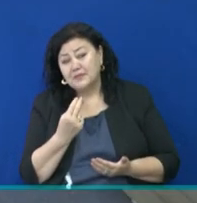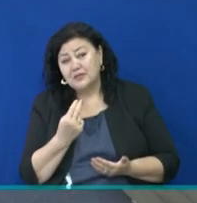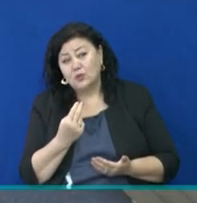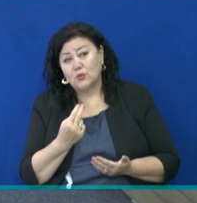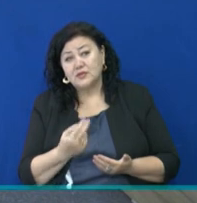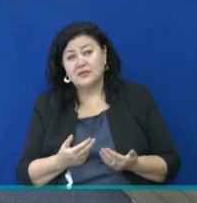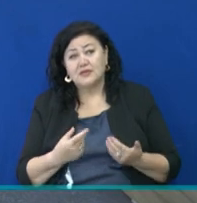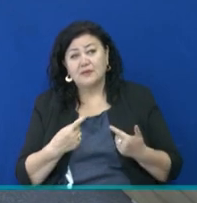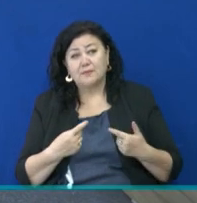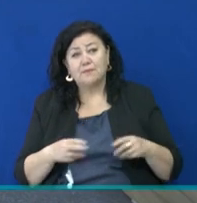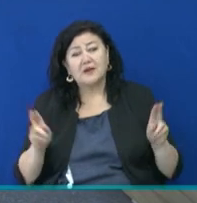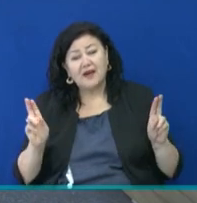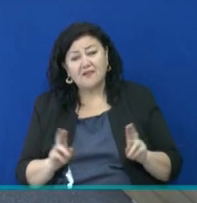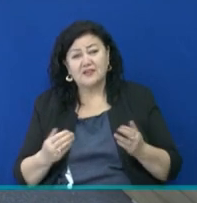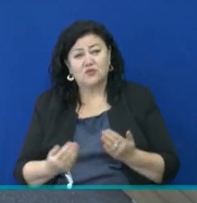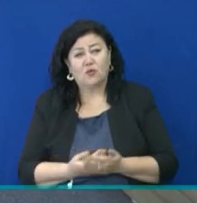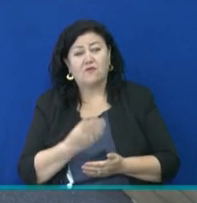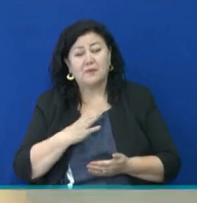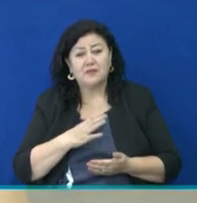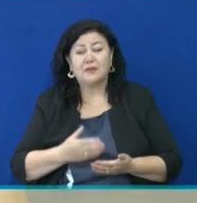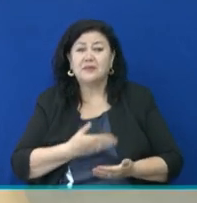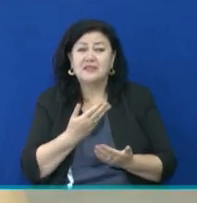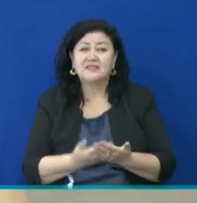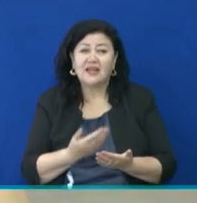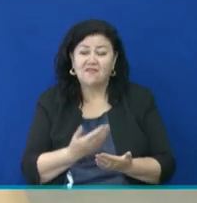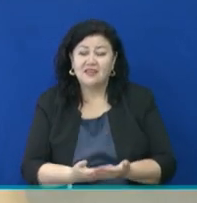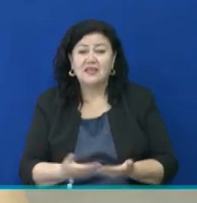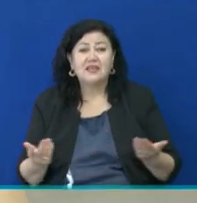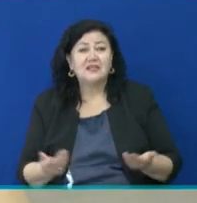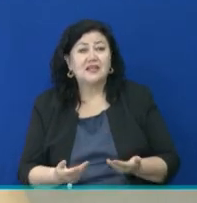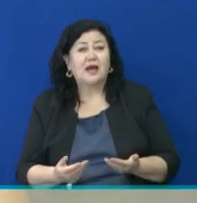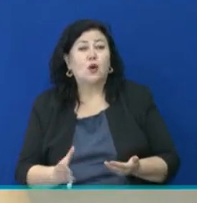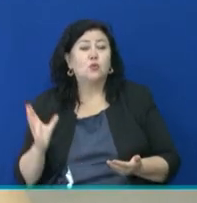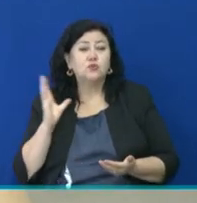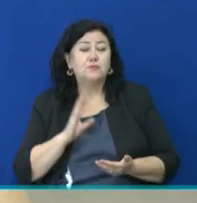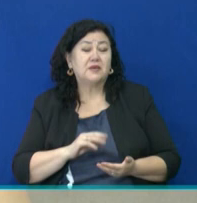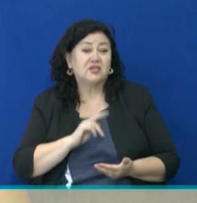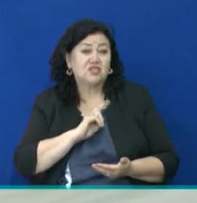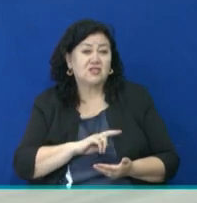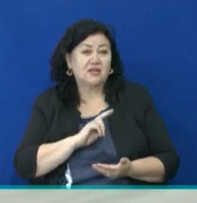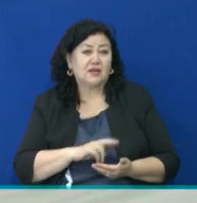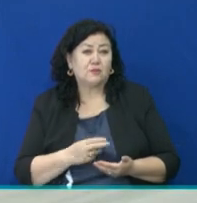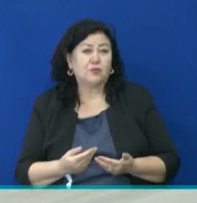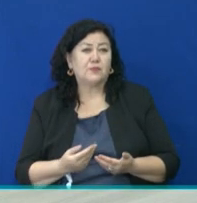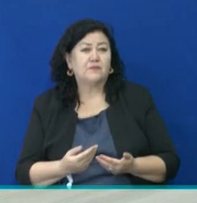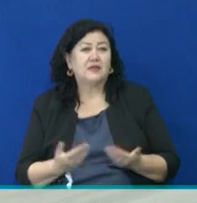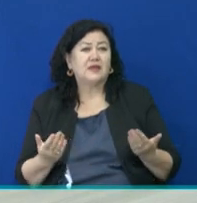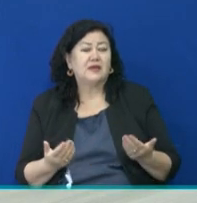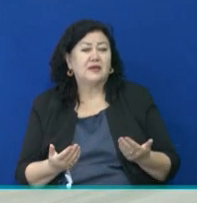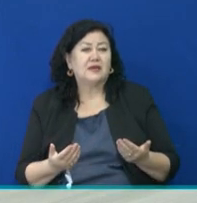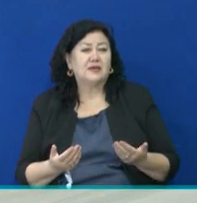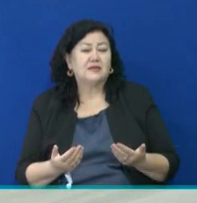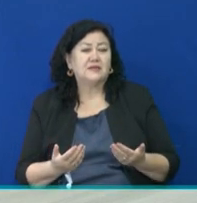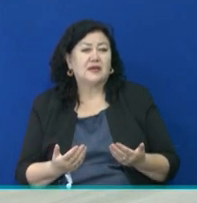даулы жағдайларда реттеуде азаматтық, еңбек, отбасылық және өзге де құқықтық қатынастар, сондай-ақ ауырлығы аз және